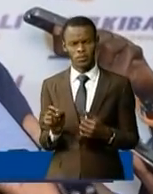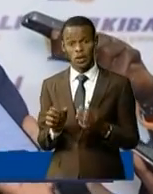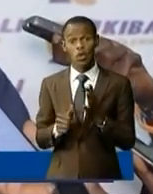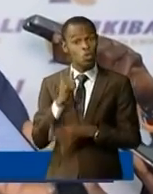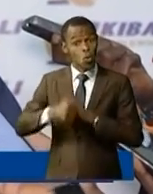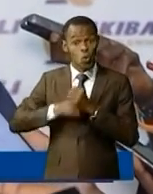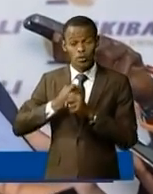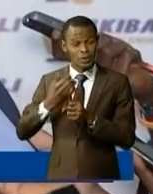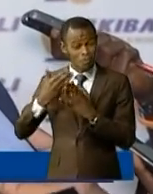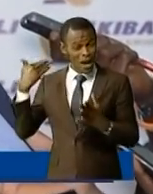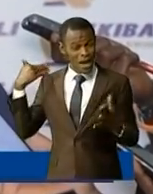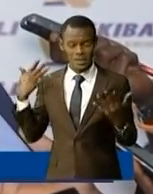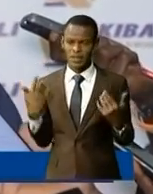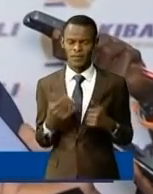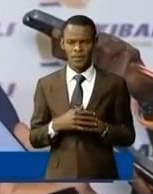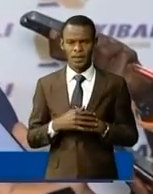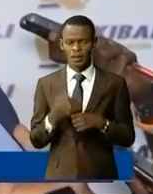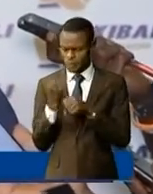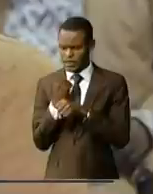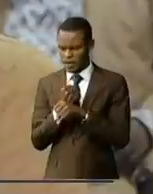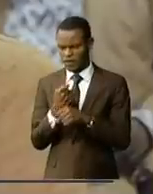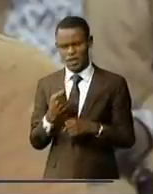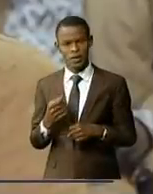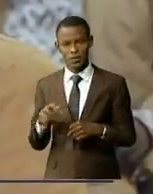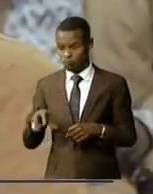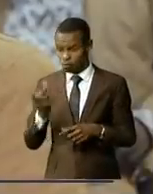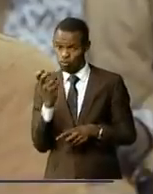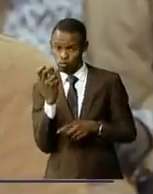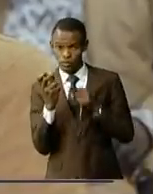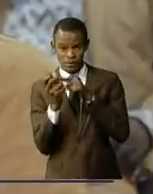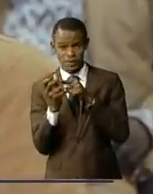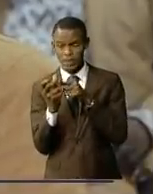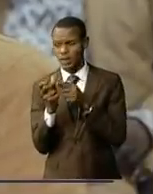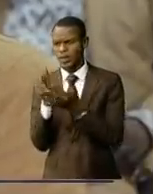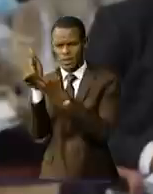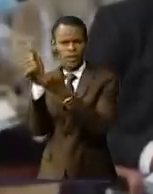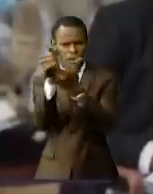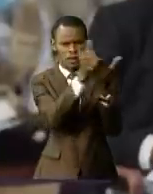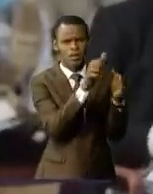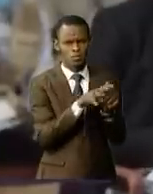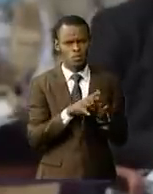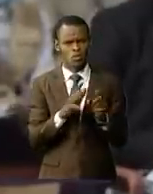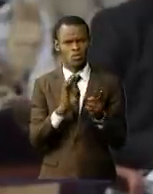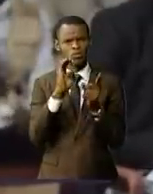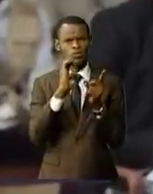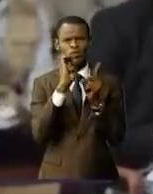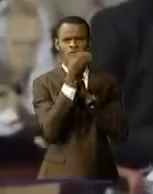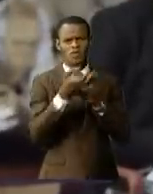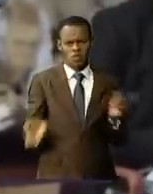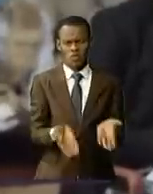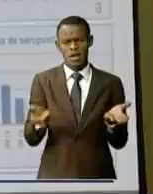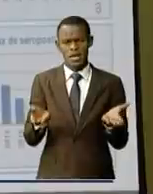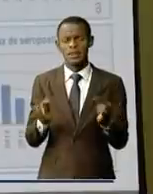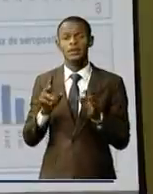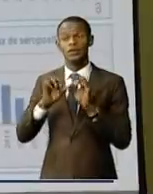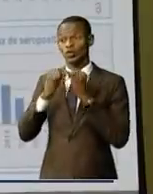mines peuvent faire justement dans un milieu comme celui-ci. Il tient à souligner que depuis le début de cette année, Kibali Gold Mine s'est engagé à promouvoir le